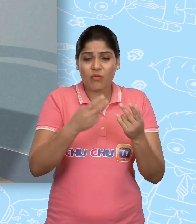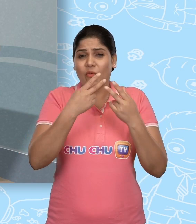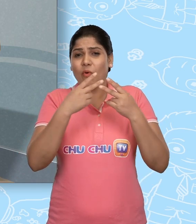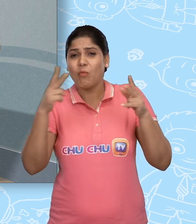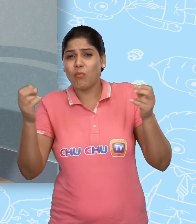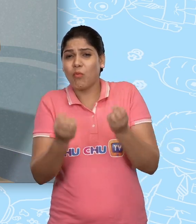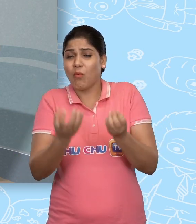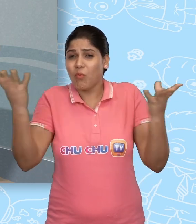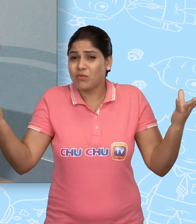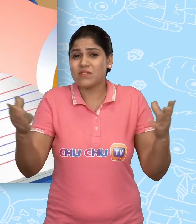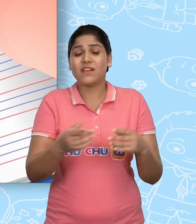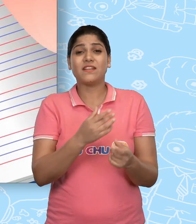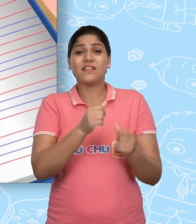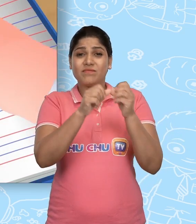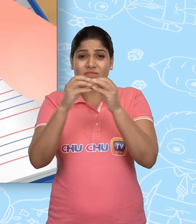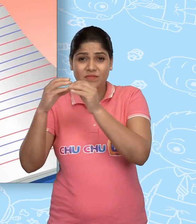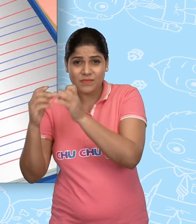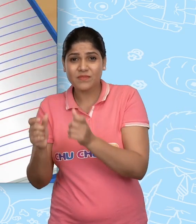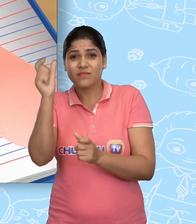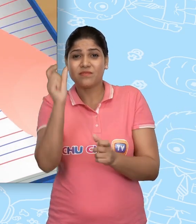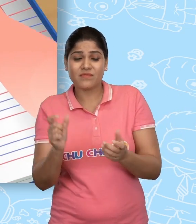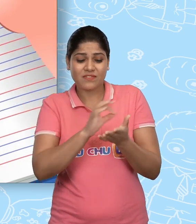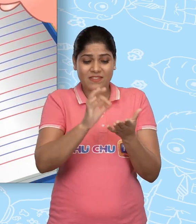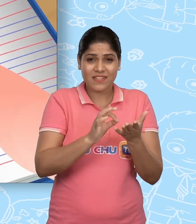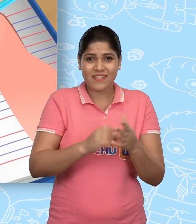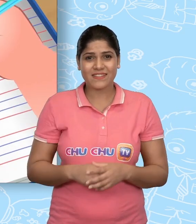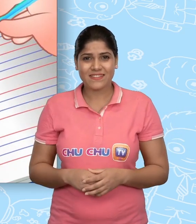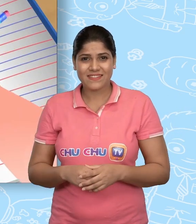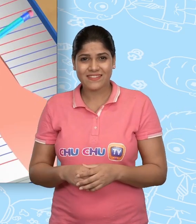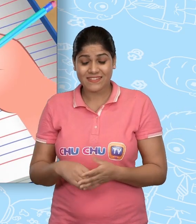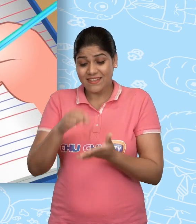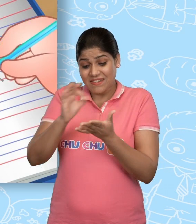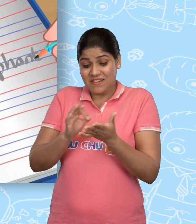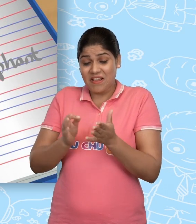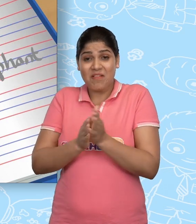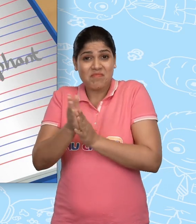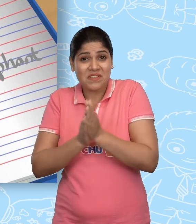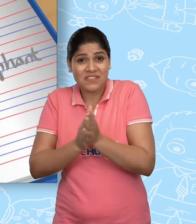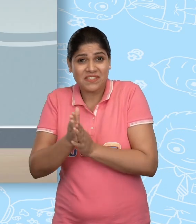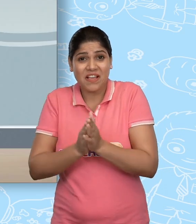लगा और उसने अपनी किताब में बहुत से अक्षर और शब्द लिखे।